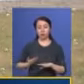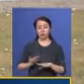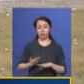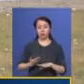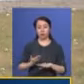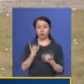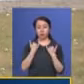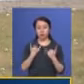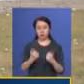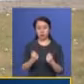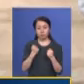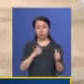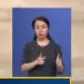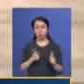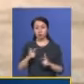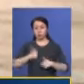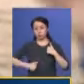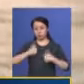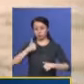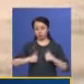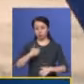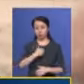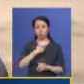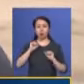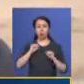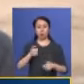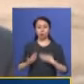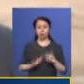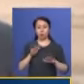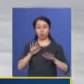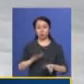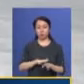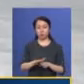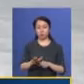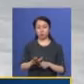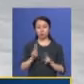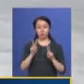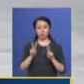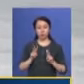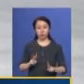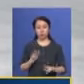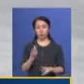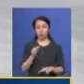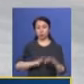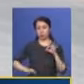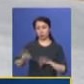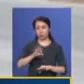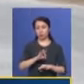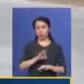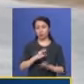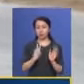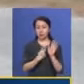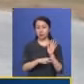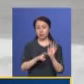территория. Уже сейчас спортсмены готовятся к соревнованиям, а желающие могут посетить базу с соблюдением всех санитарных норм. Сумма проекта составила около